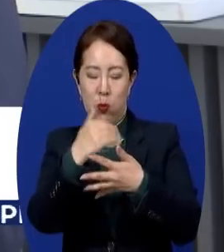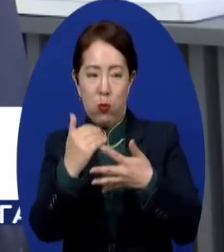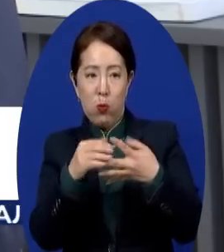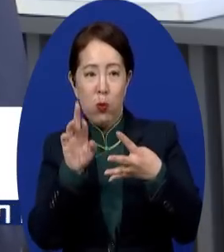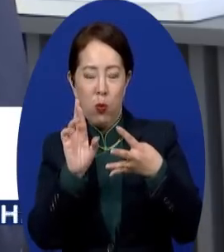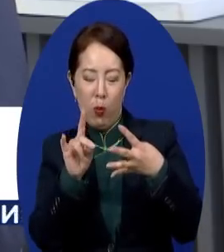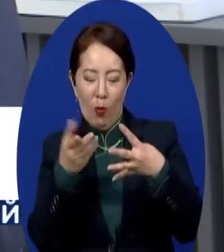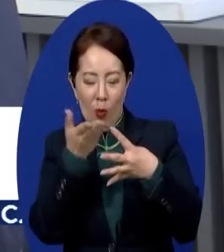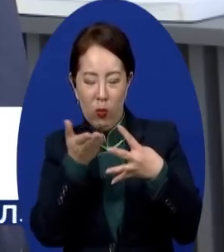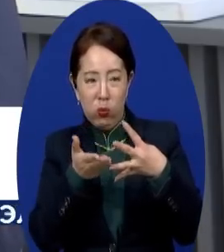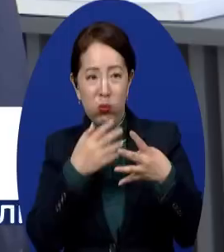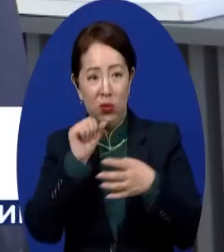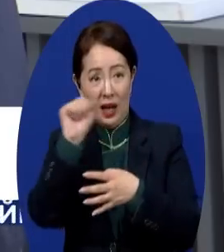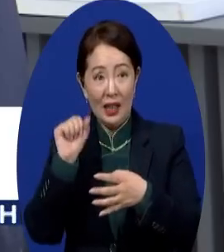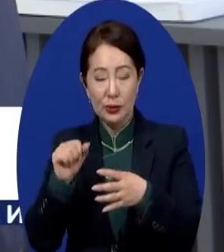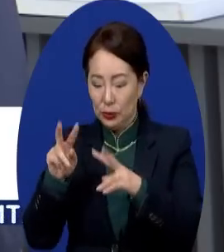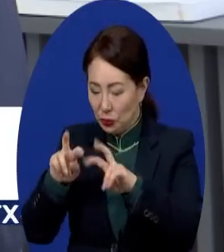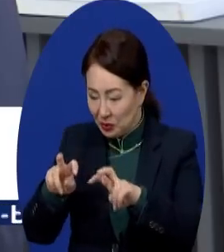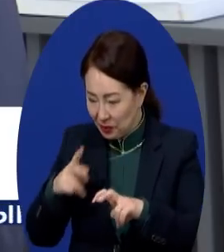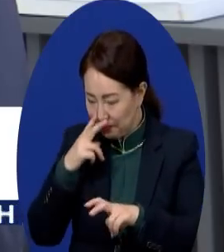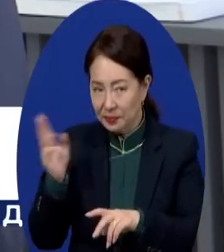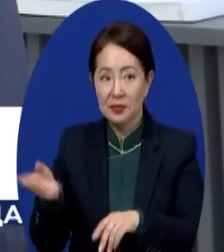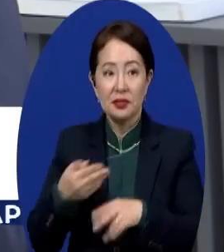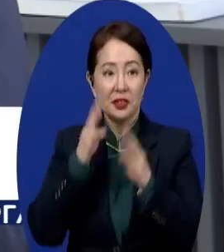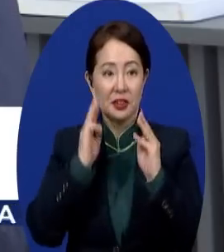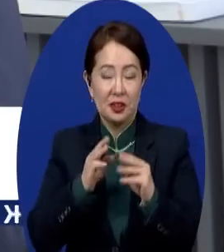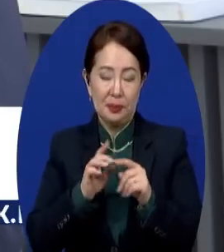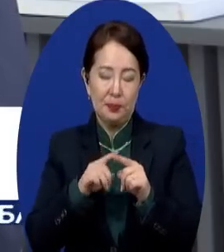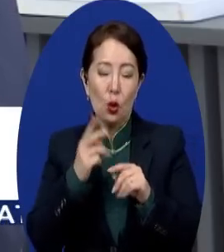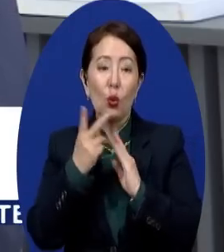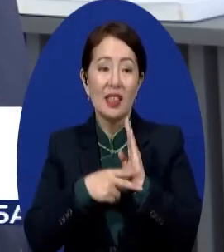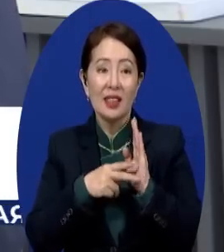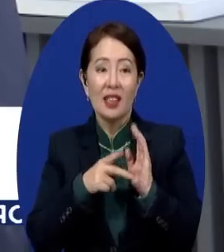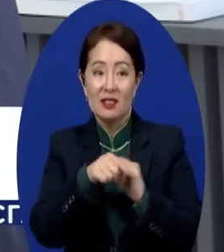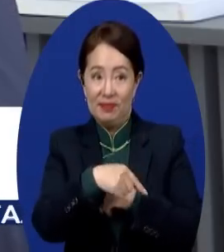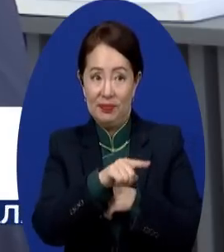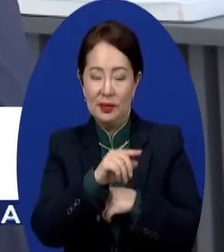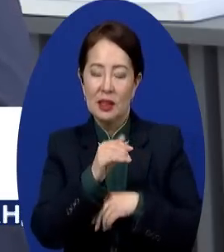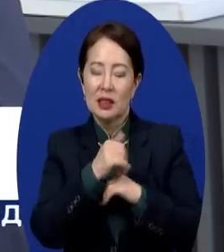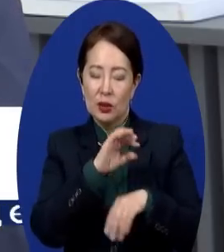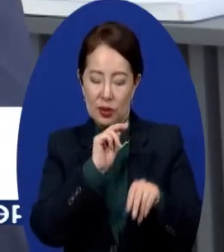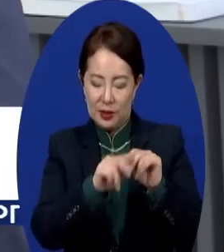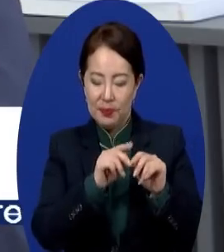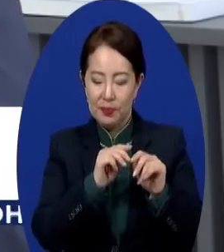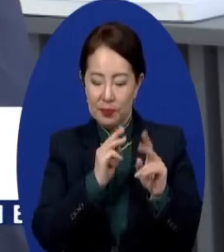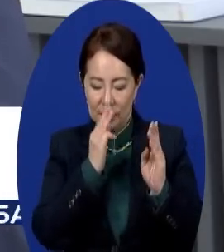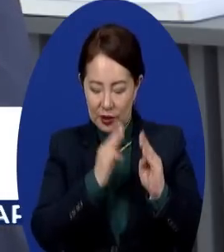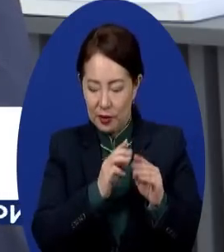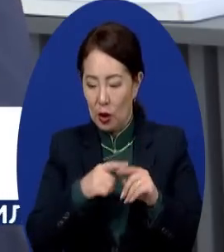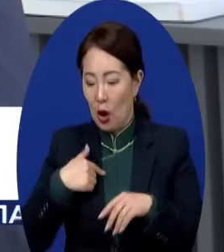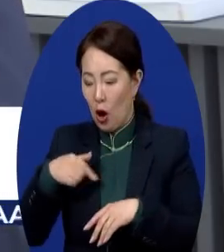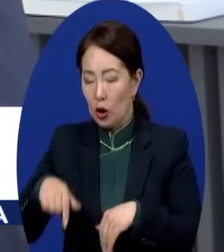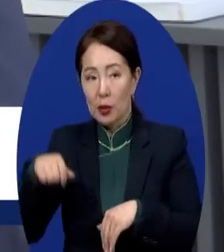урамшуулыг яаж олохгүй гэдэг асуултыг бол үнэлгээний үр дүндээс л урж шийддэг. Харин одоо өртөд авж байгаа багш нарын үндсэн цалин